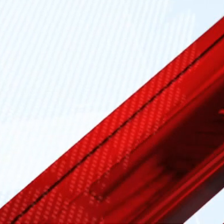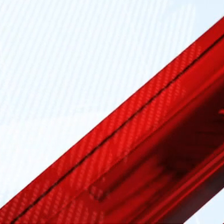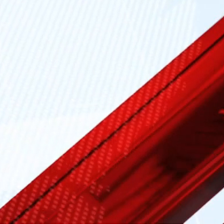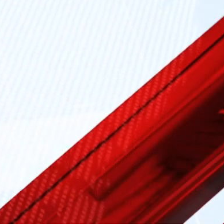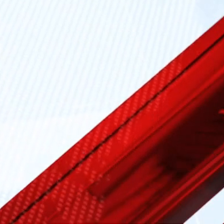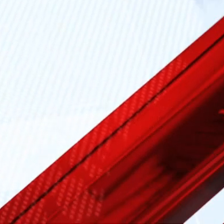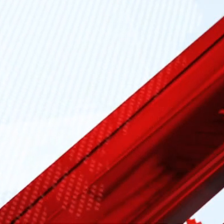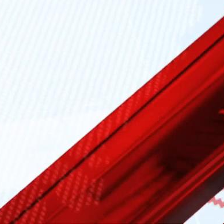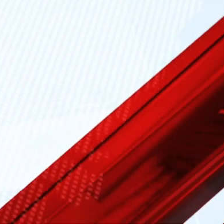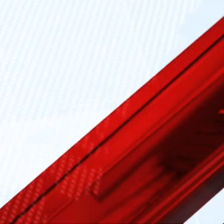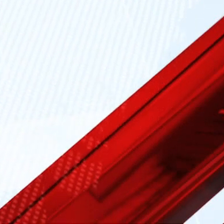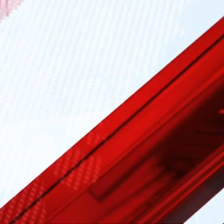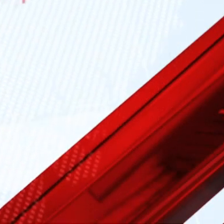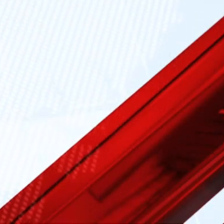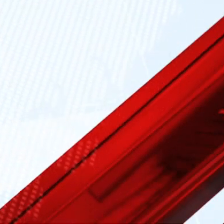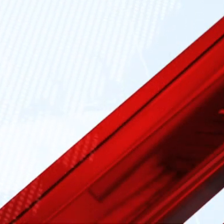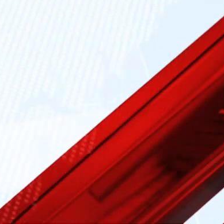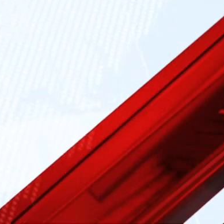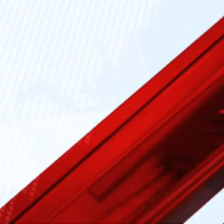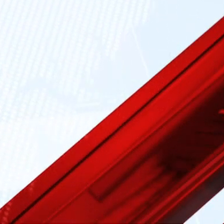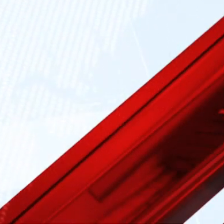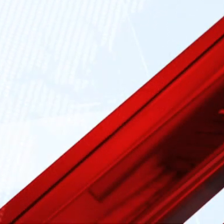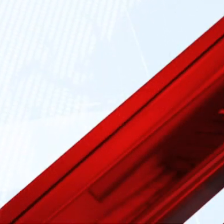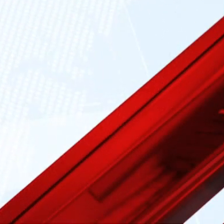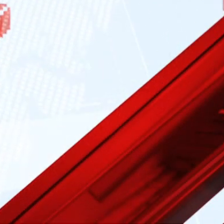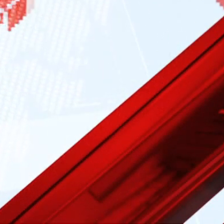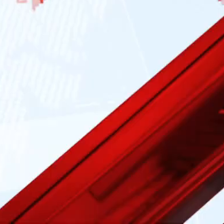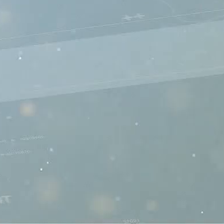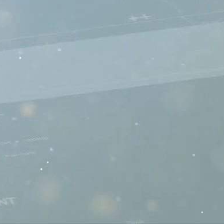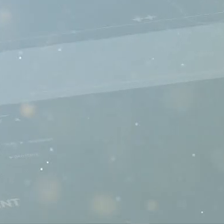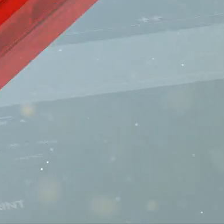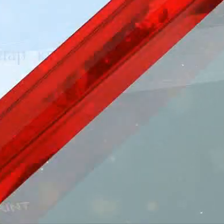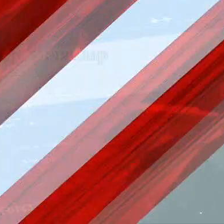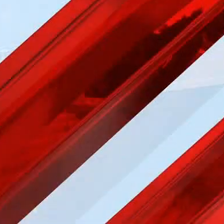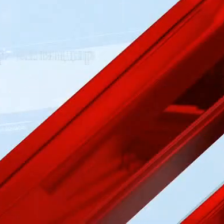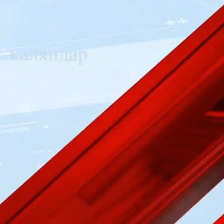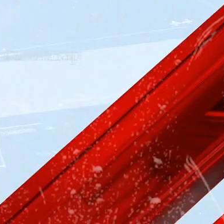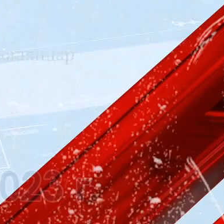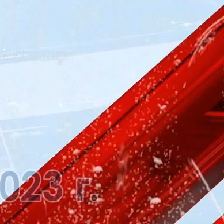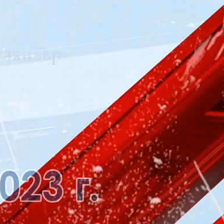We'll be right back.